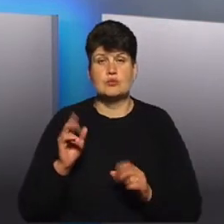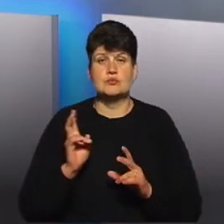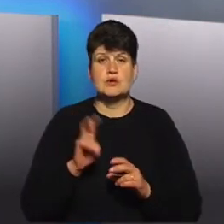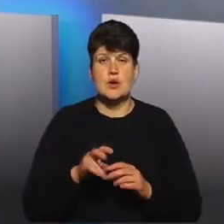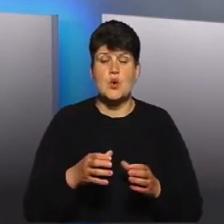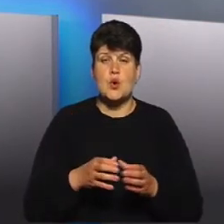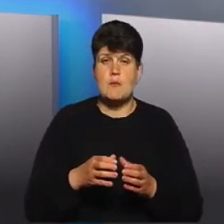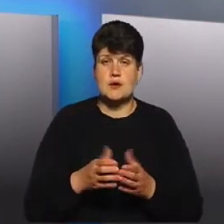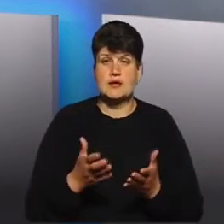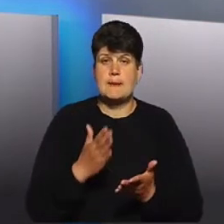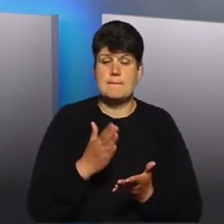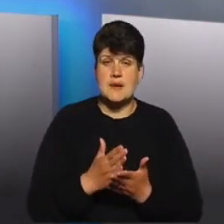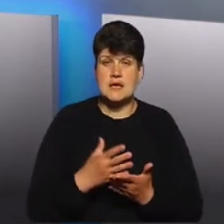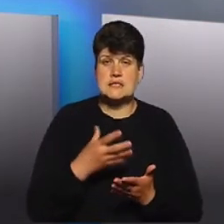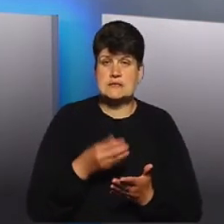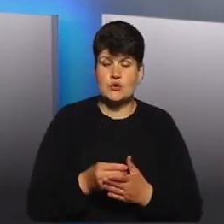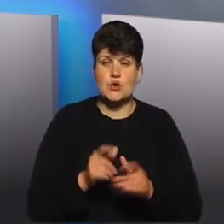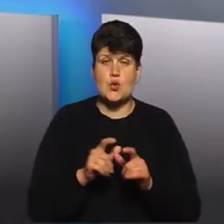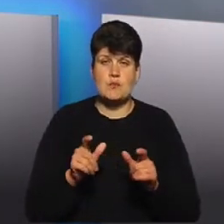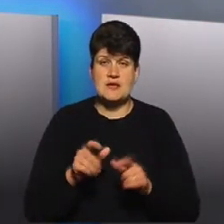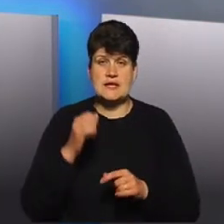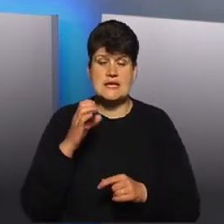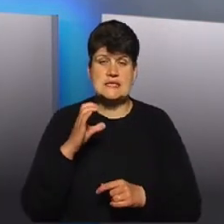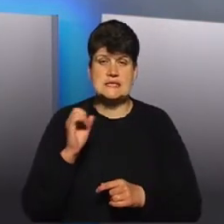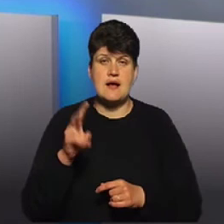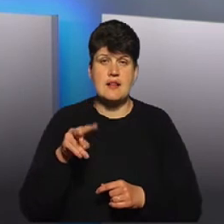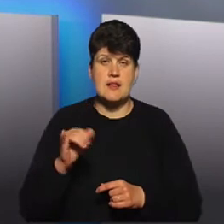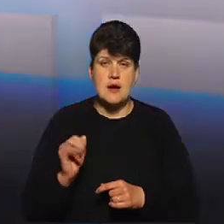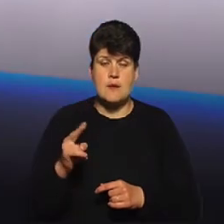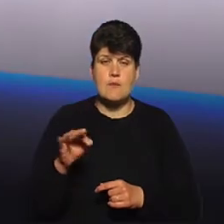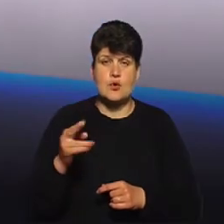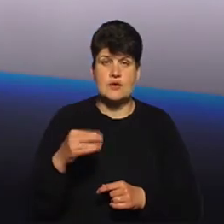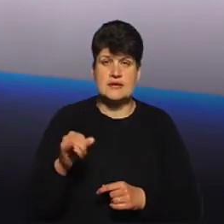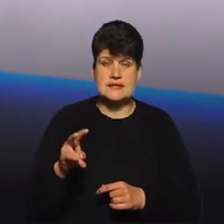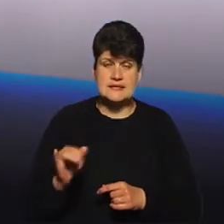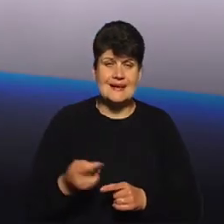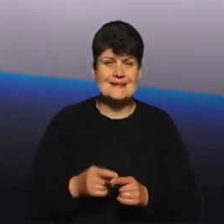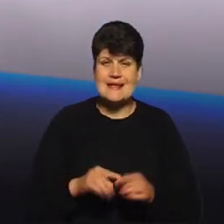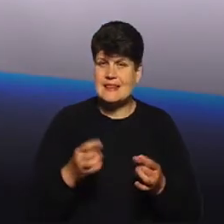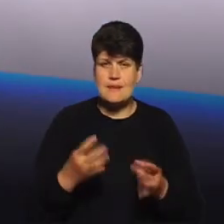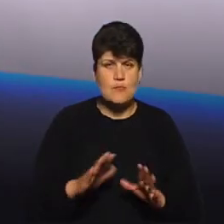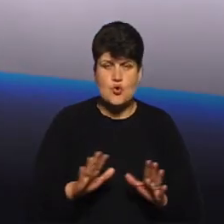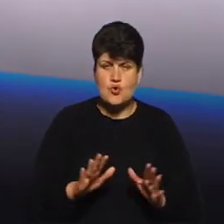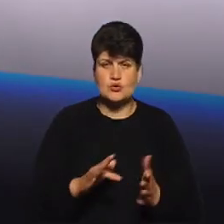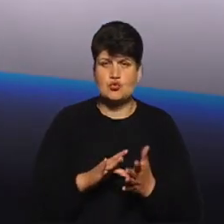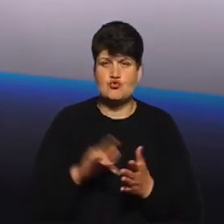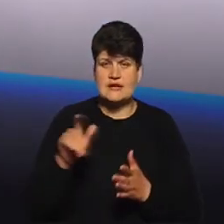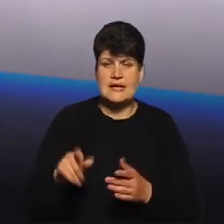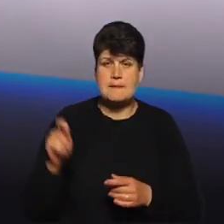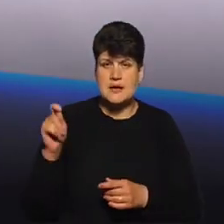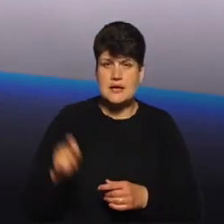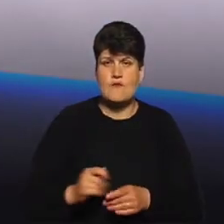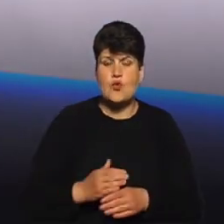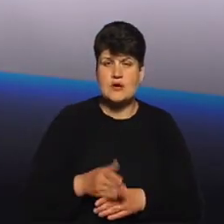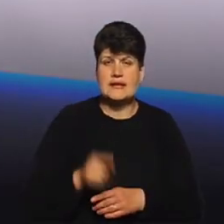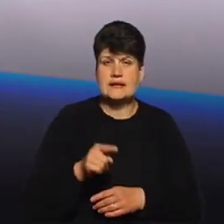свої об'єкти в Скалі-Подільській. Це не просто для туриста, який приїде до нас в гості, а це і навіть для тих туристів, які проживають поруч. Буває